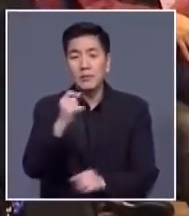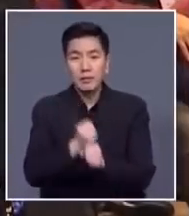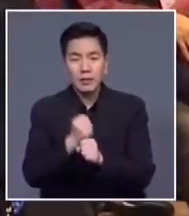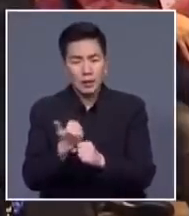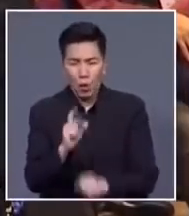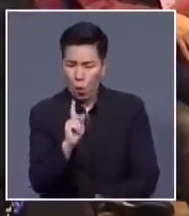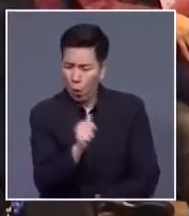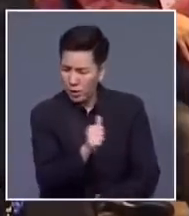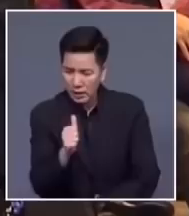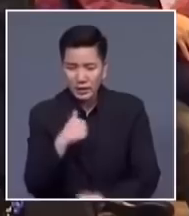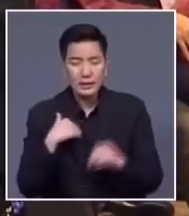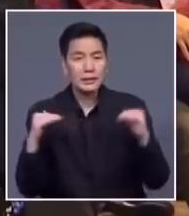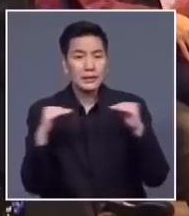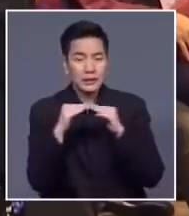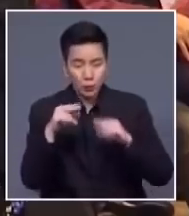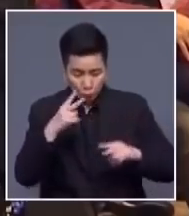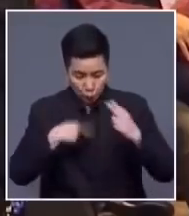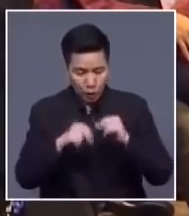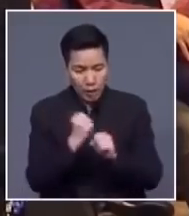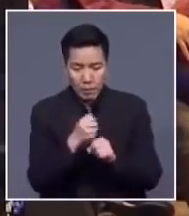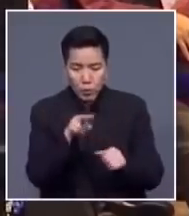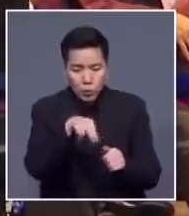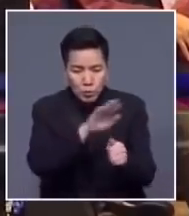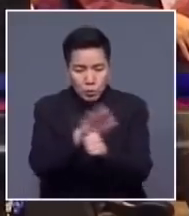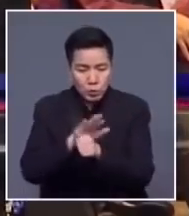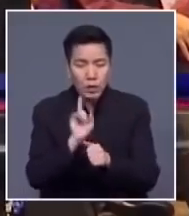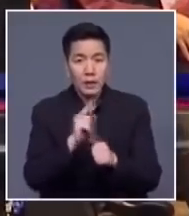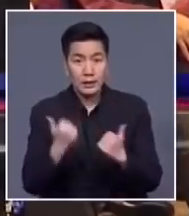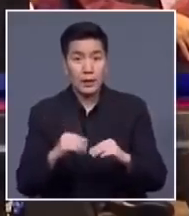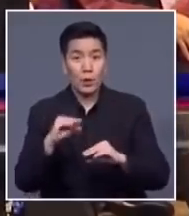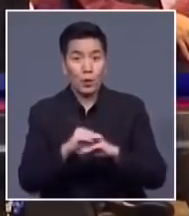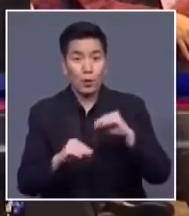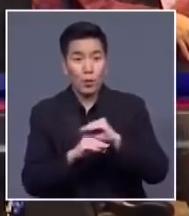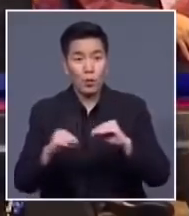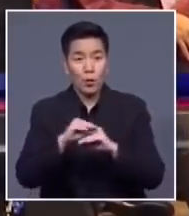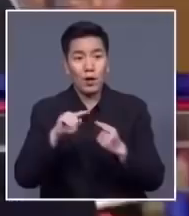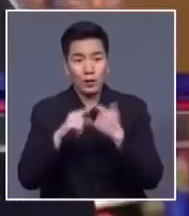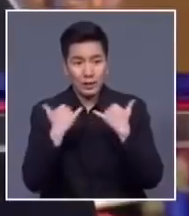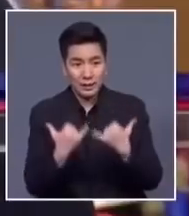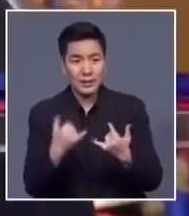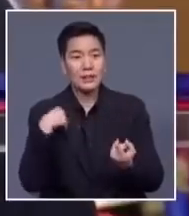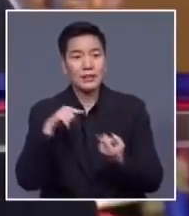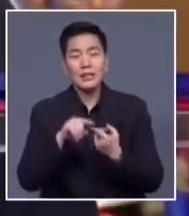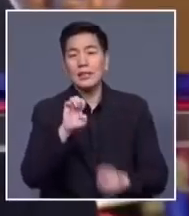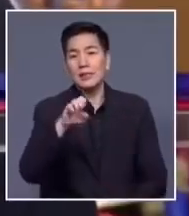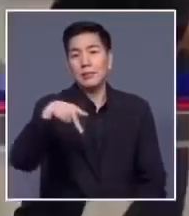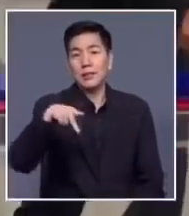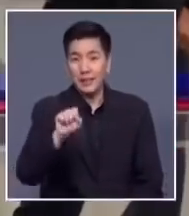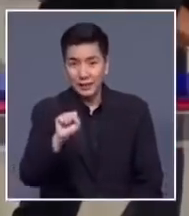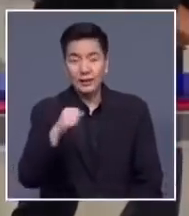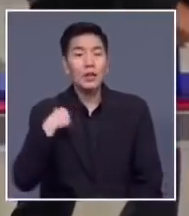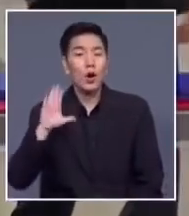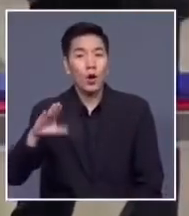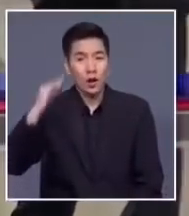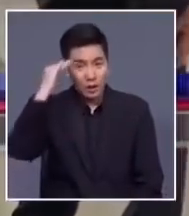ขึ้นสำหรับพวกเขาสิทธิประโยชน์การดูแลมีอะไรบ้างครับ อันนี้เป็นโครงการที่มีหลักเกณฑ์คือทางเกาหลีเขาจะประส